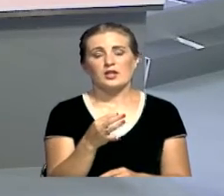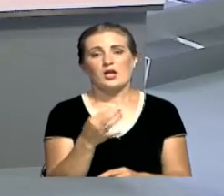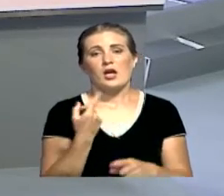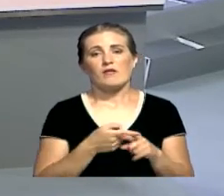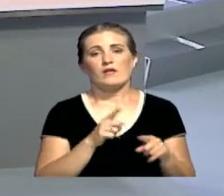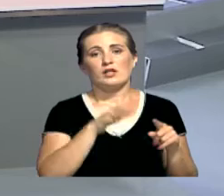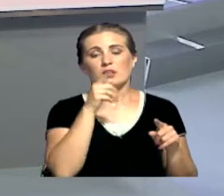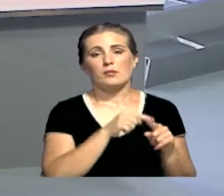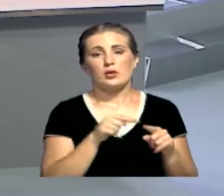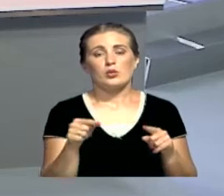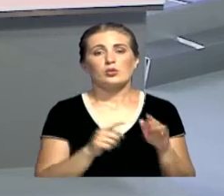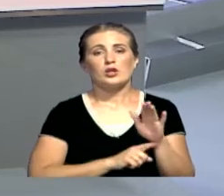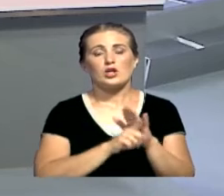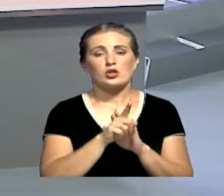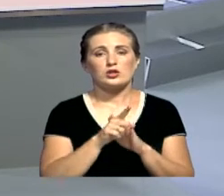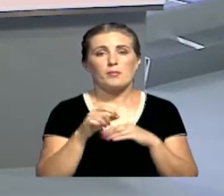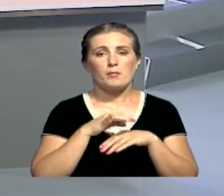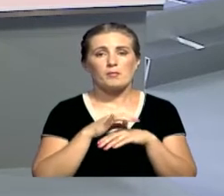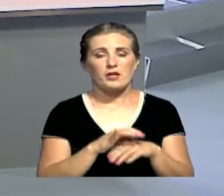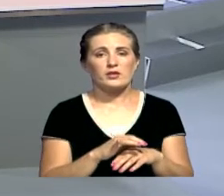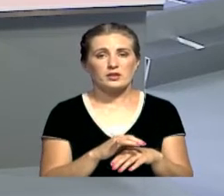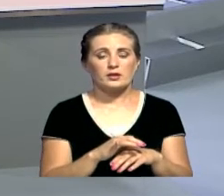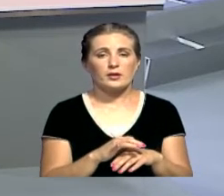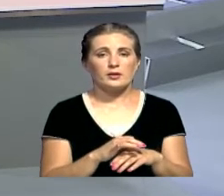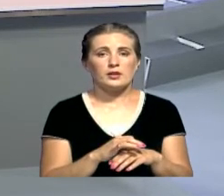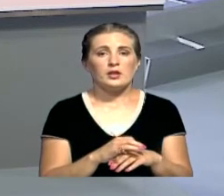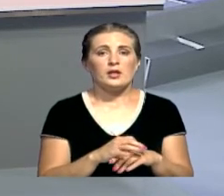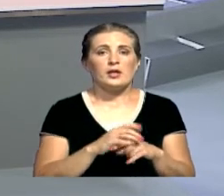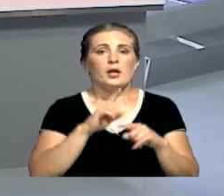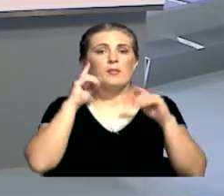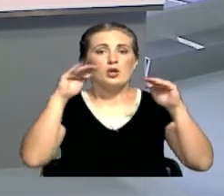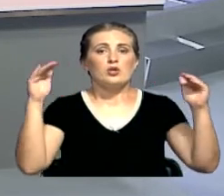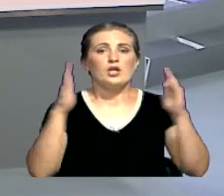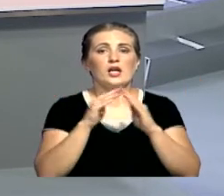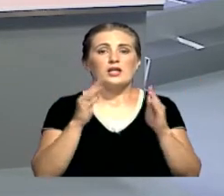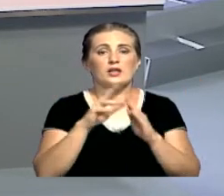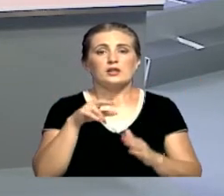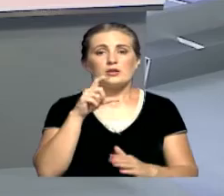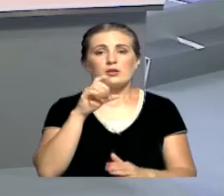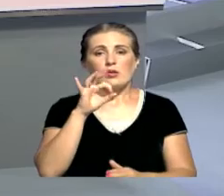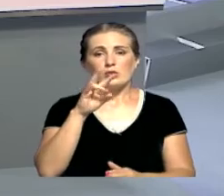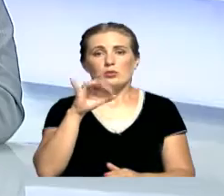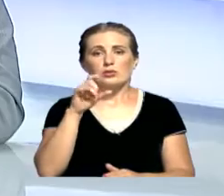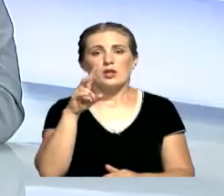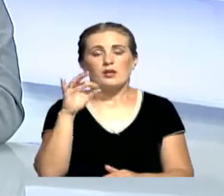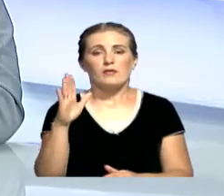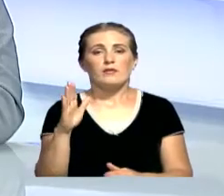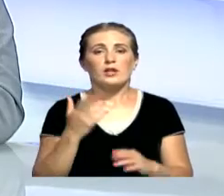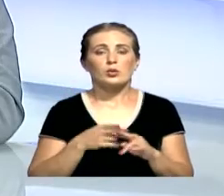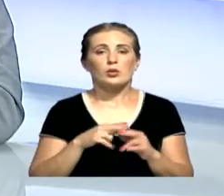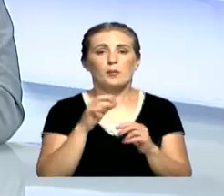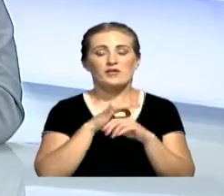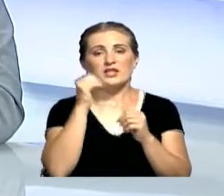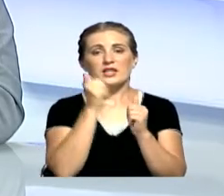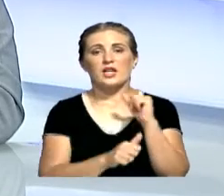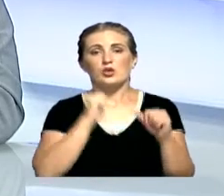этот период как раз начался проводить молодежный лагерь донузлав который проводился ежегодно вот